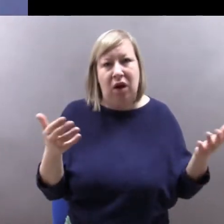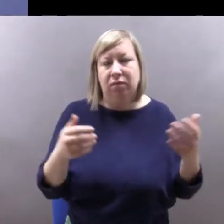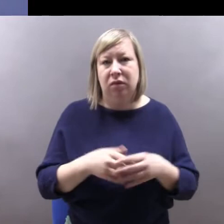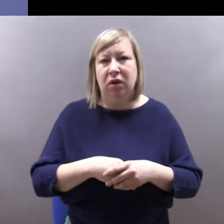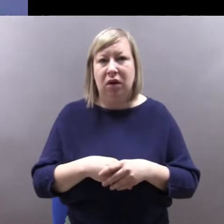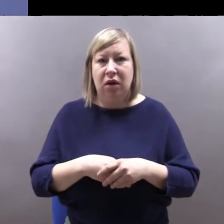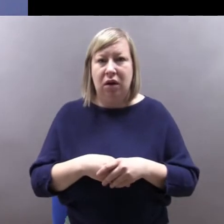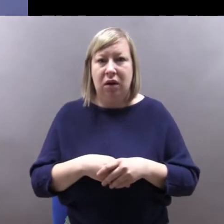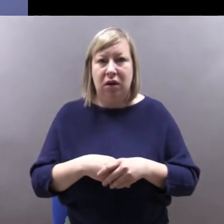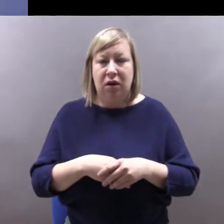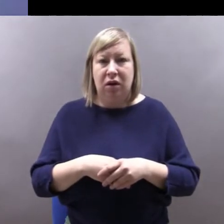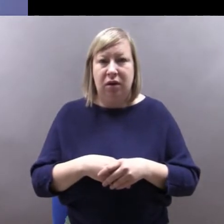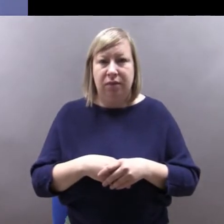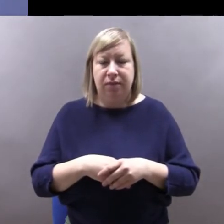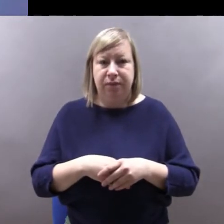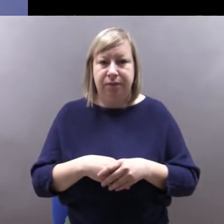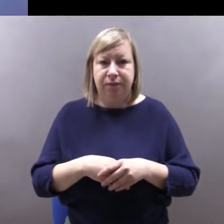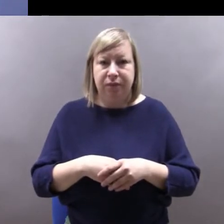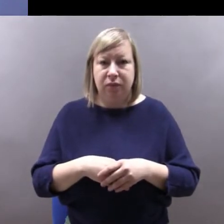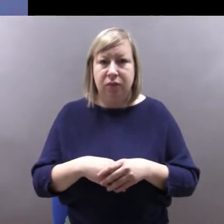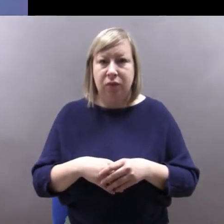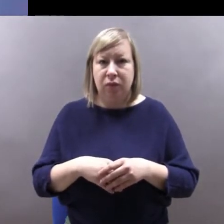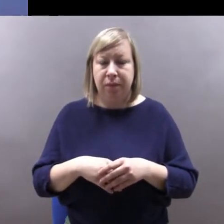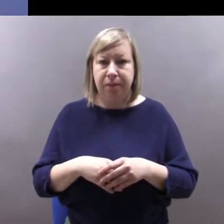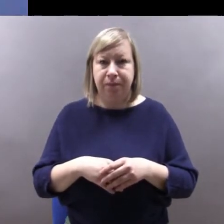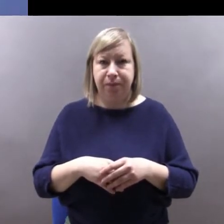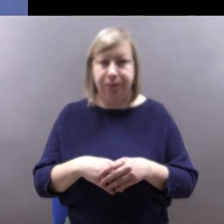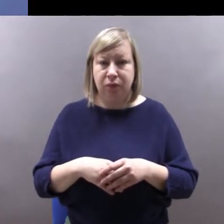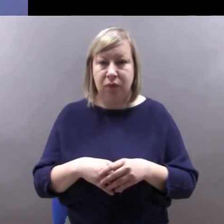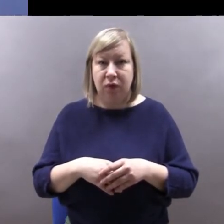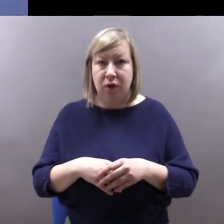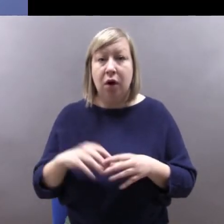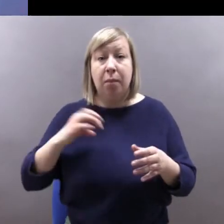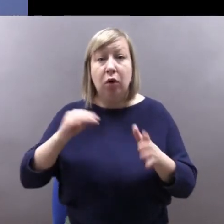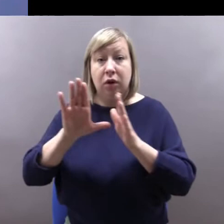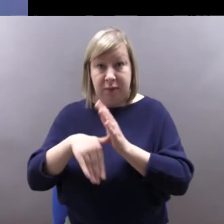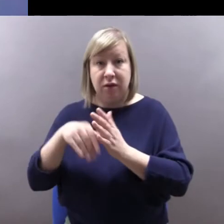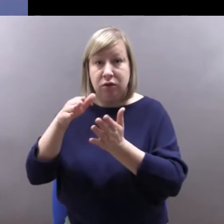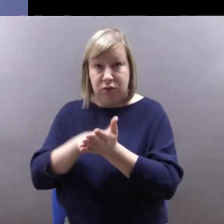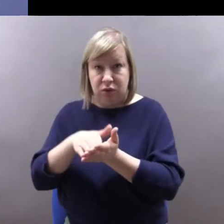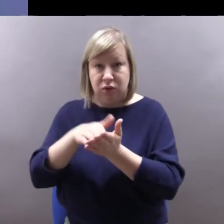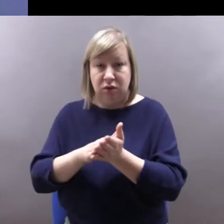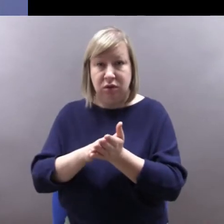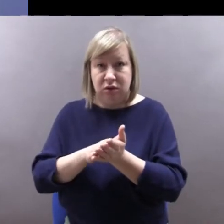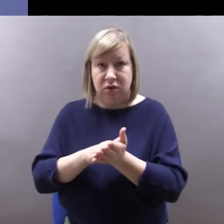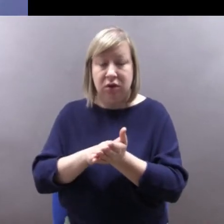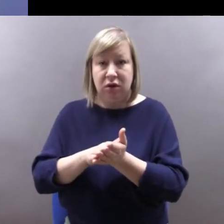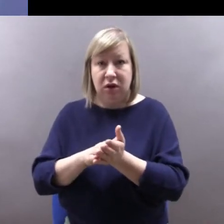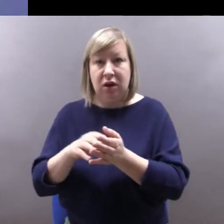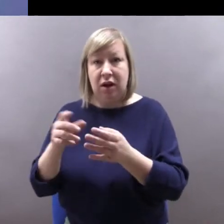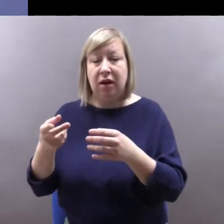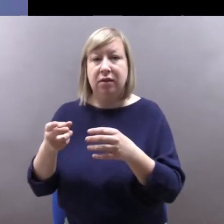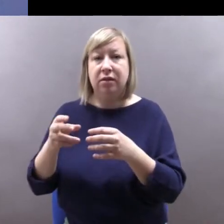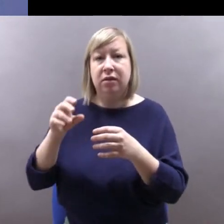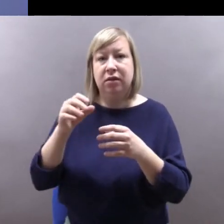sobie sama sprawę. No ja nie ukrywam, bo u mnie w Sieradzu też jest ta podobna sytuacja, ponieważ Narodowy